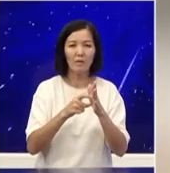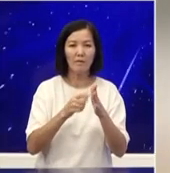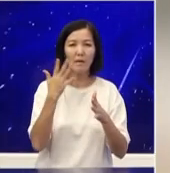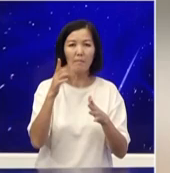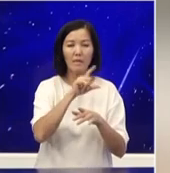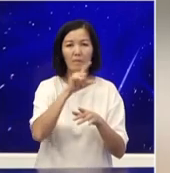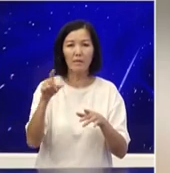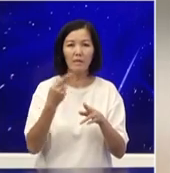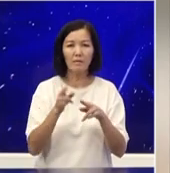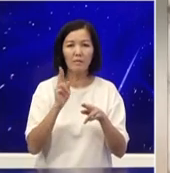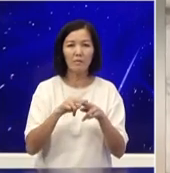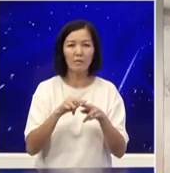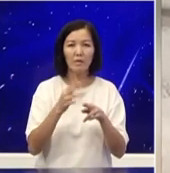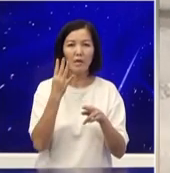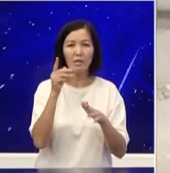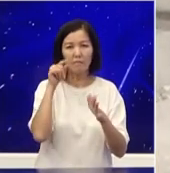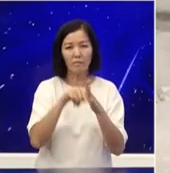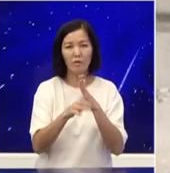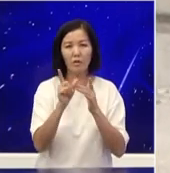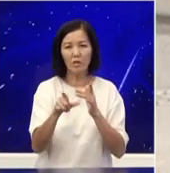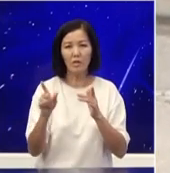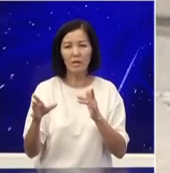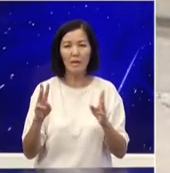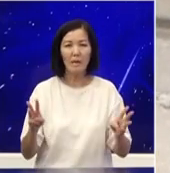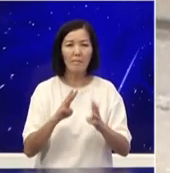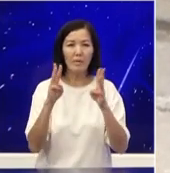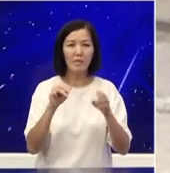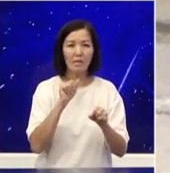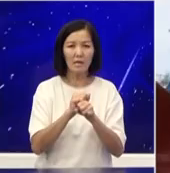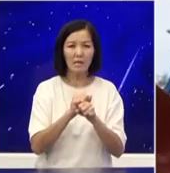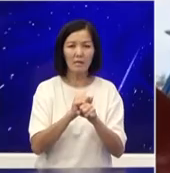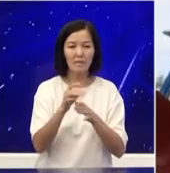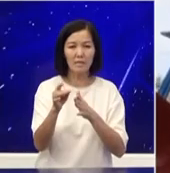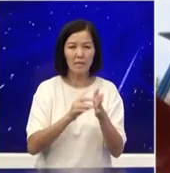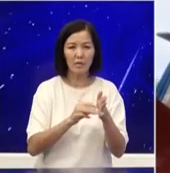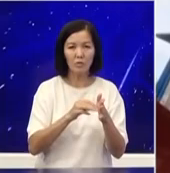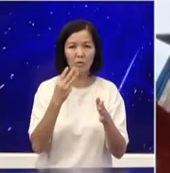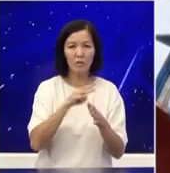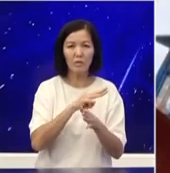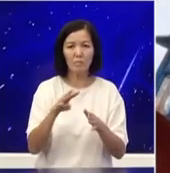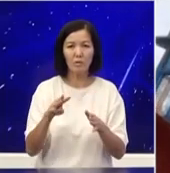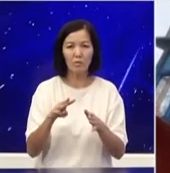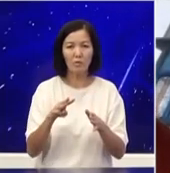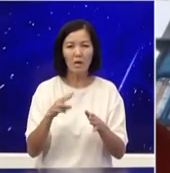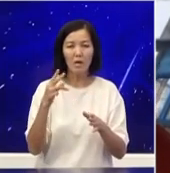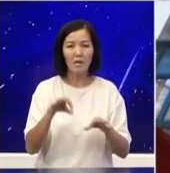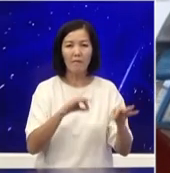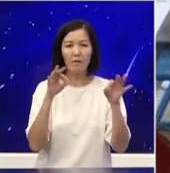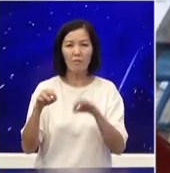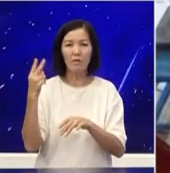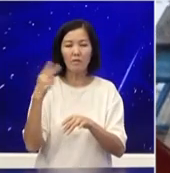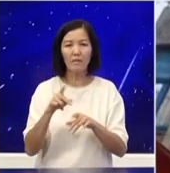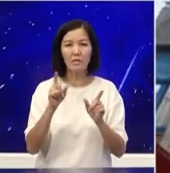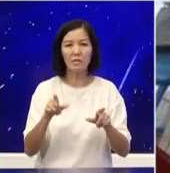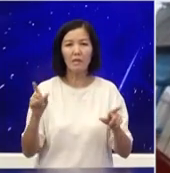в которой в этот момент находилось 4 человека. Пожар локализовали за полчаса. В результате эвакуировано 20 человек. Владелицу